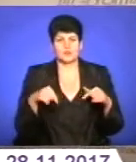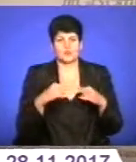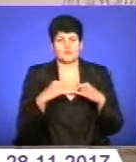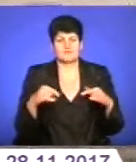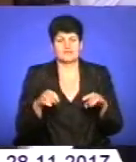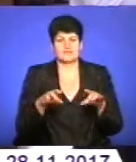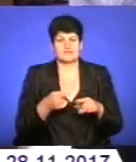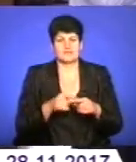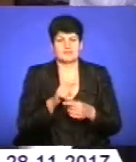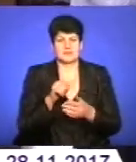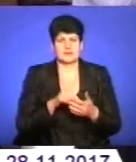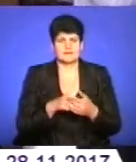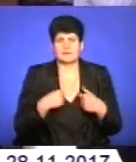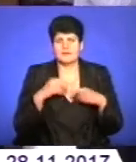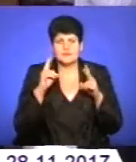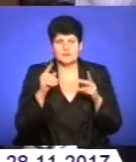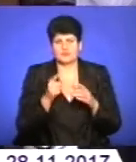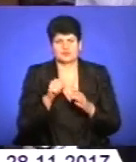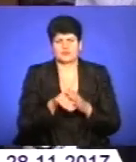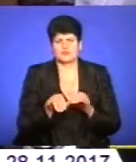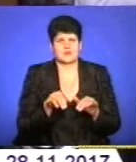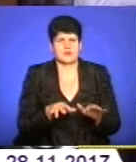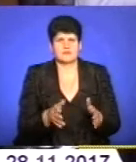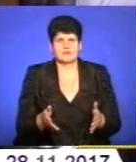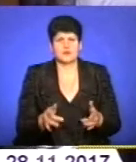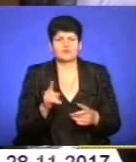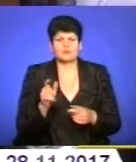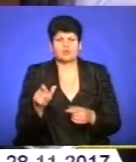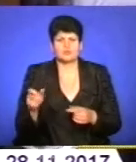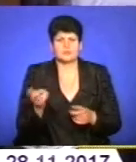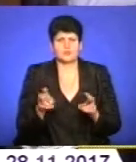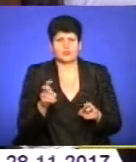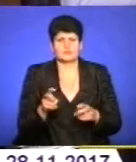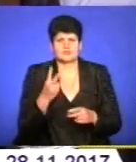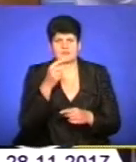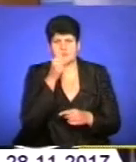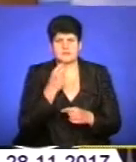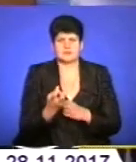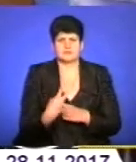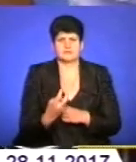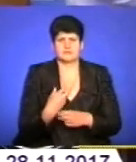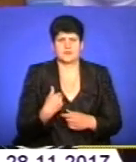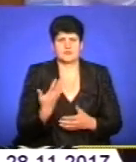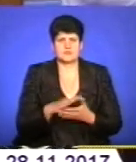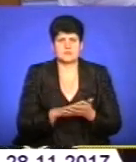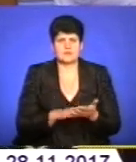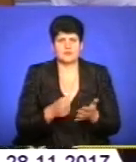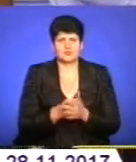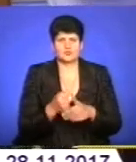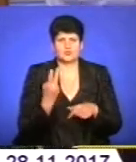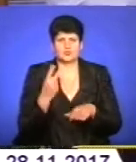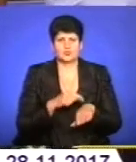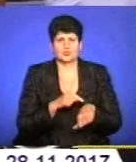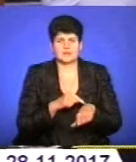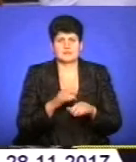це питання. Я не знаю, чому справа, але чому люди ходять без переставки вже 2 місяці до мене? Або заяву до 3 години,